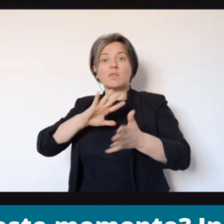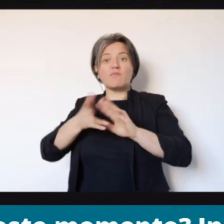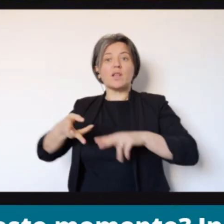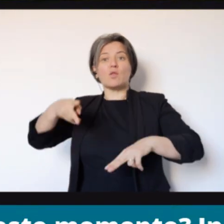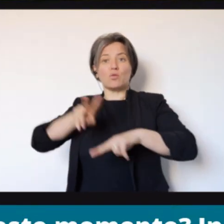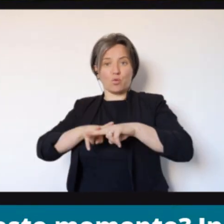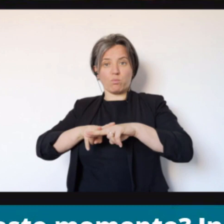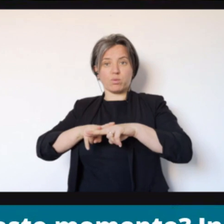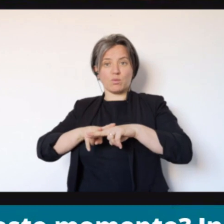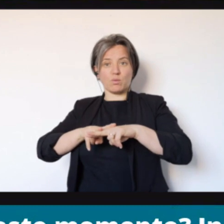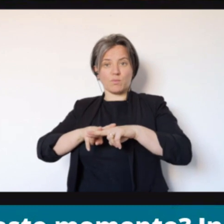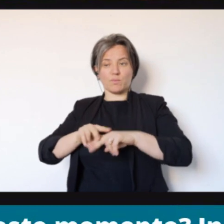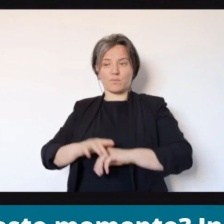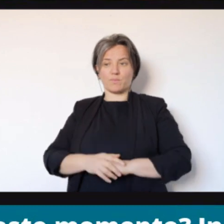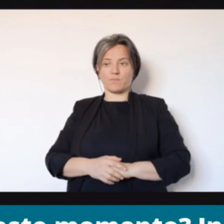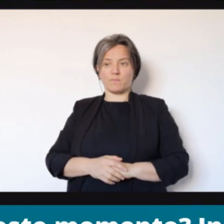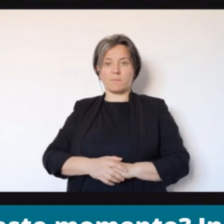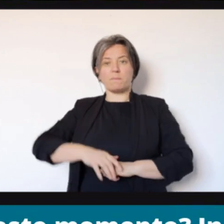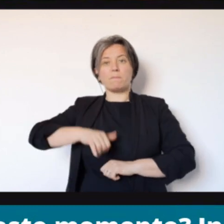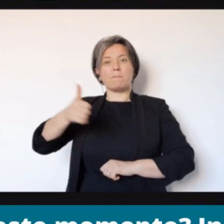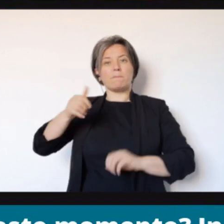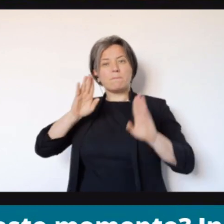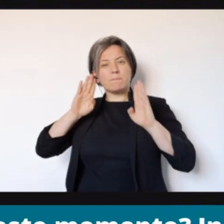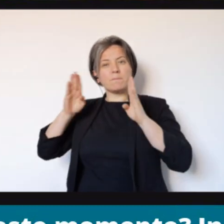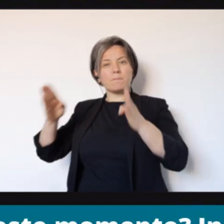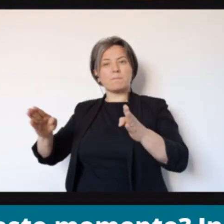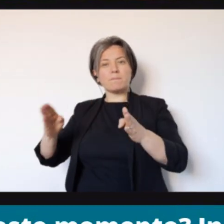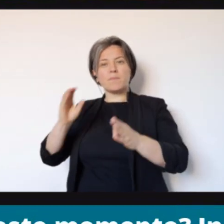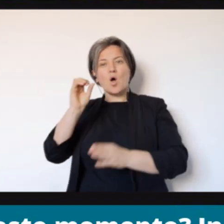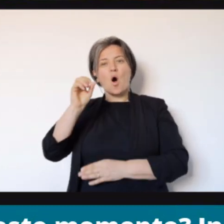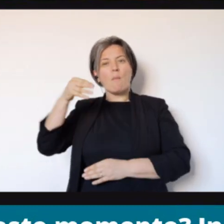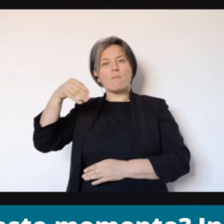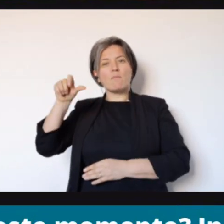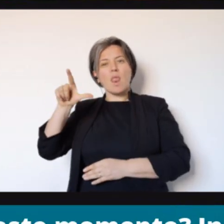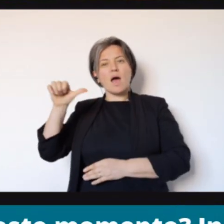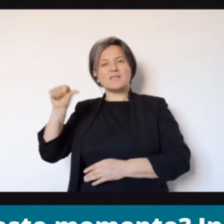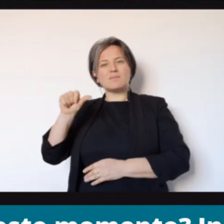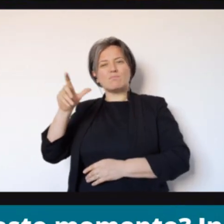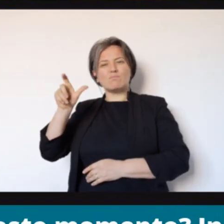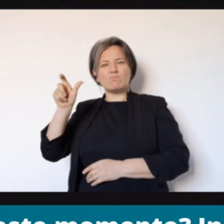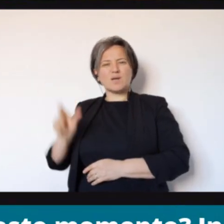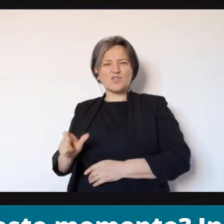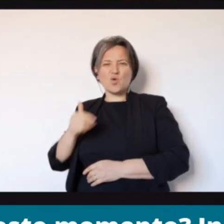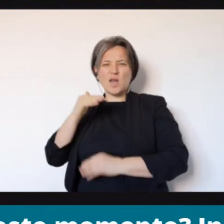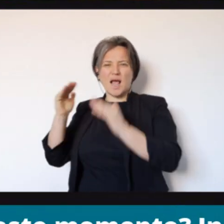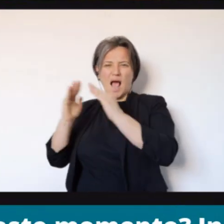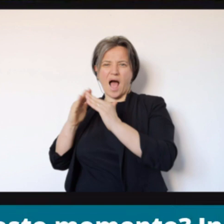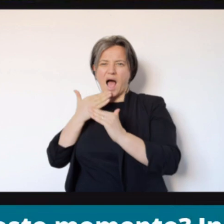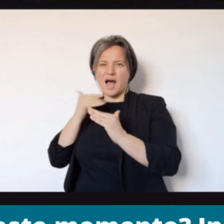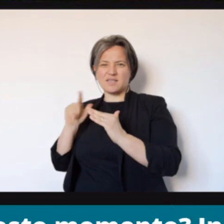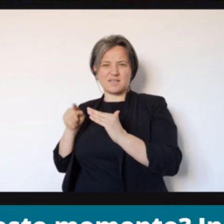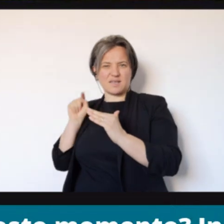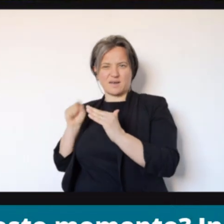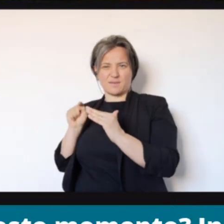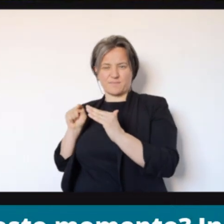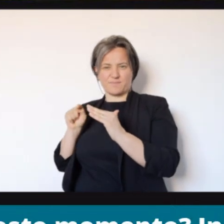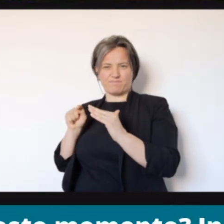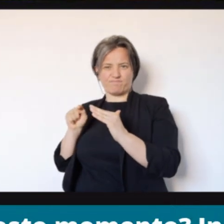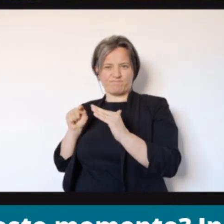I primi sono gli homeless, le persone senza casa, che